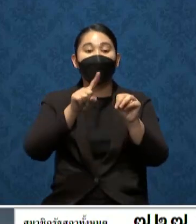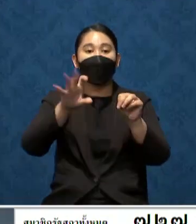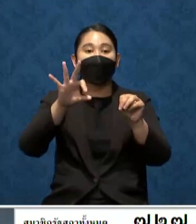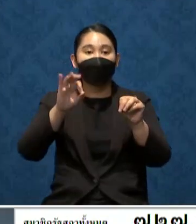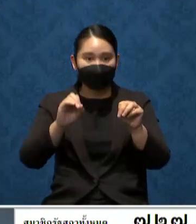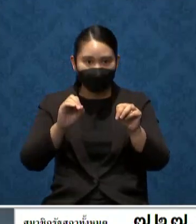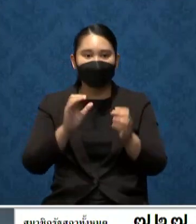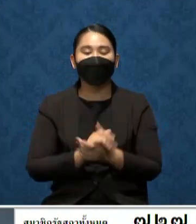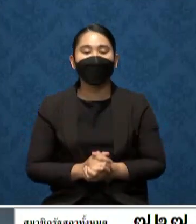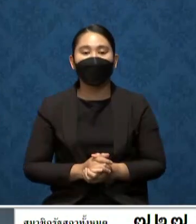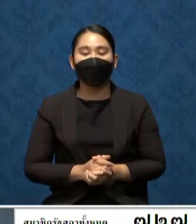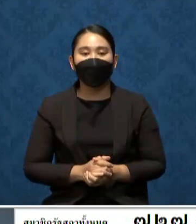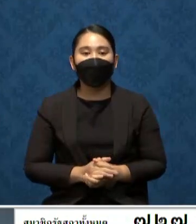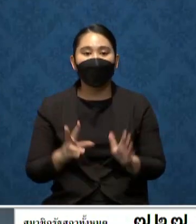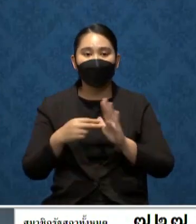ซึ่ง